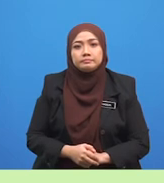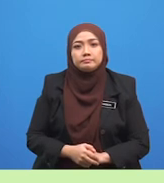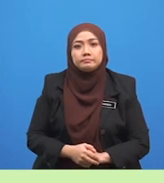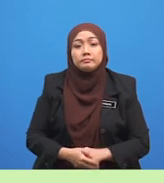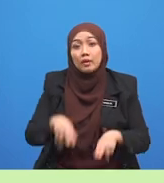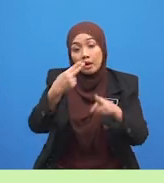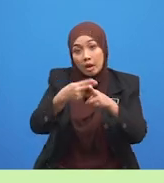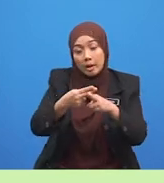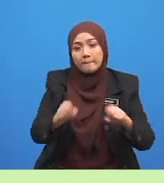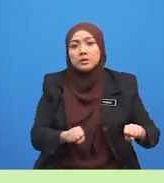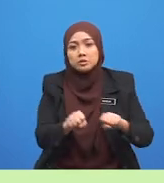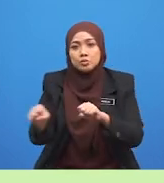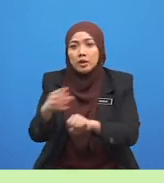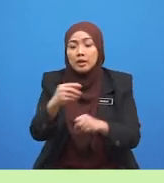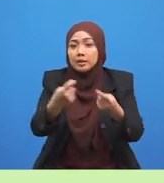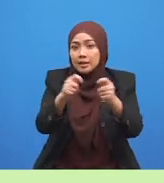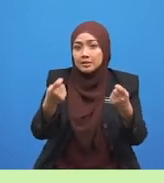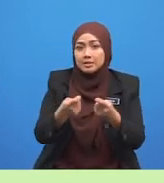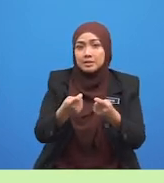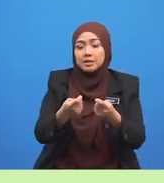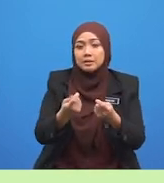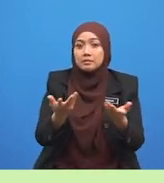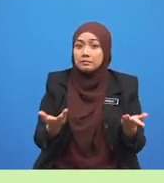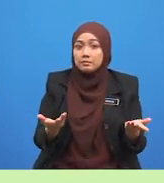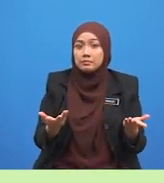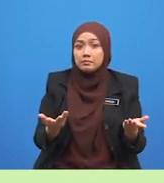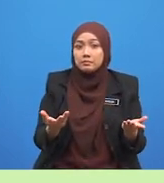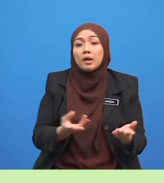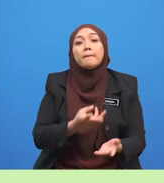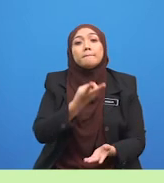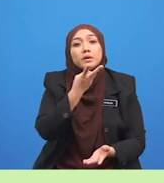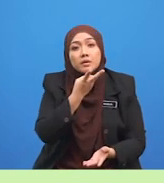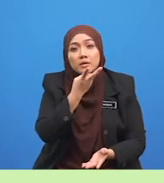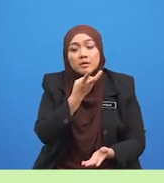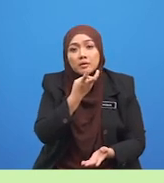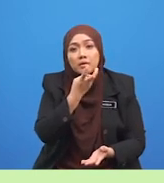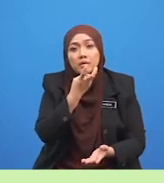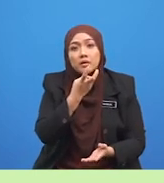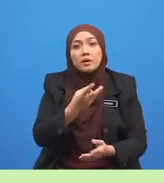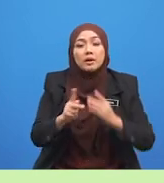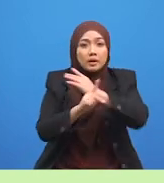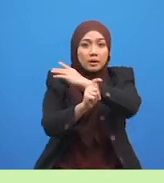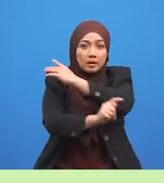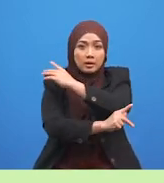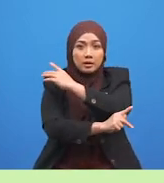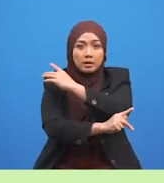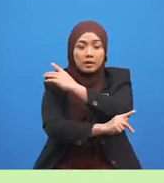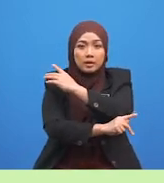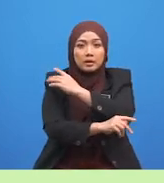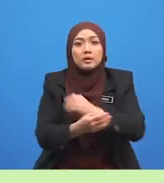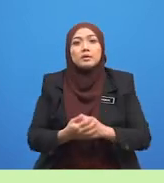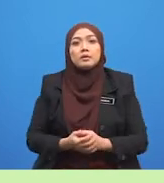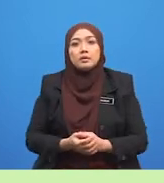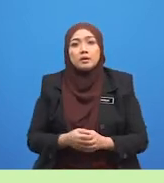Nama-nama sungai dan tasik tersebut ialah Tasik Berak, Tasik Kenyir, Tasik Logan